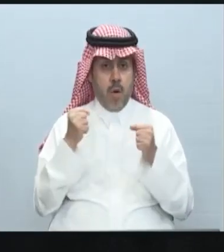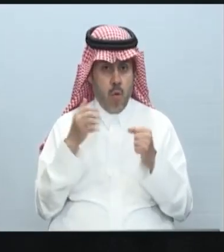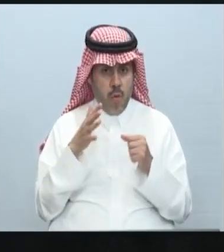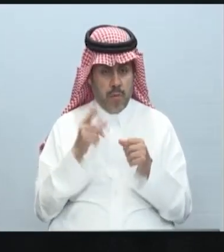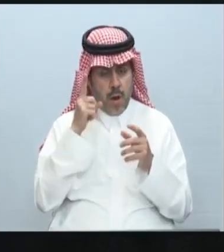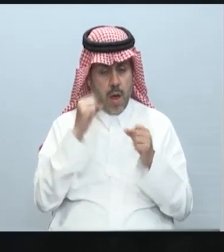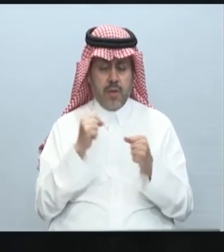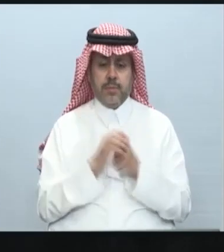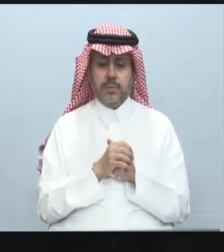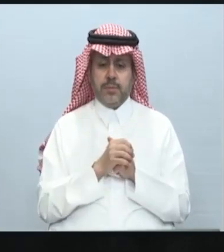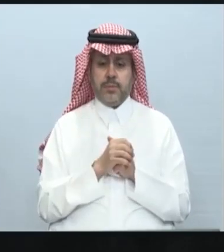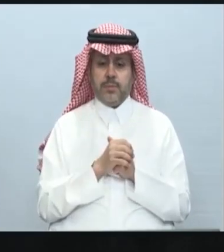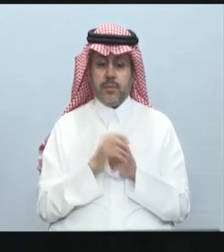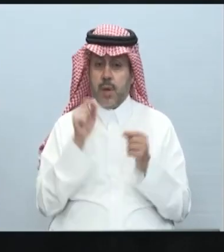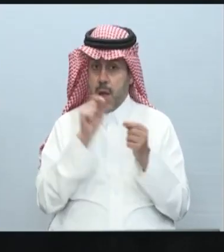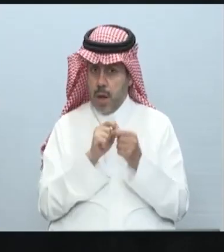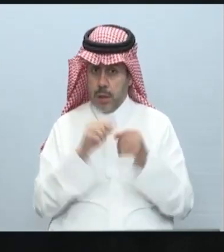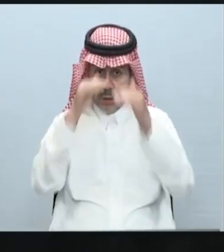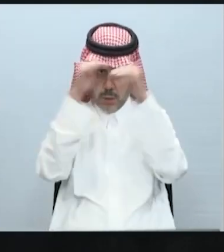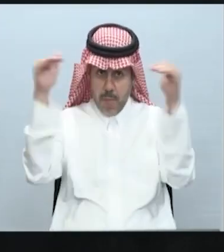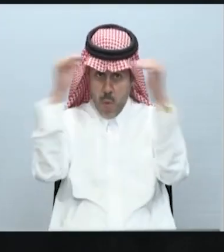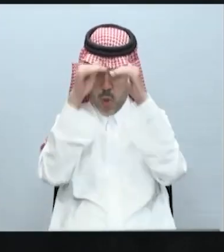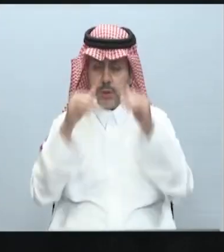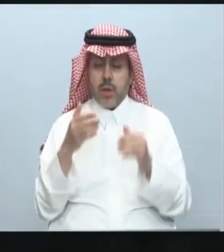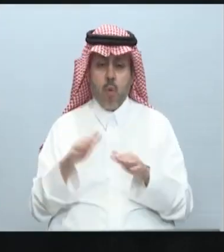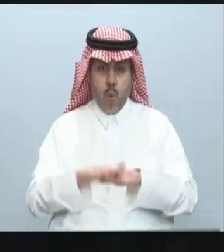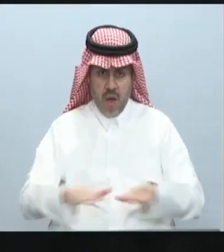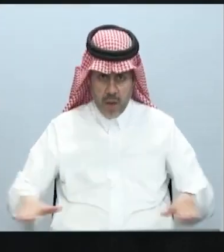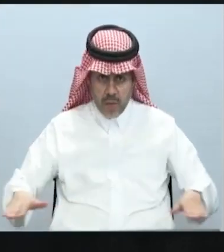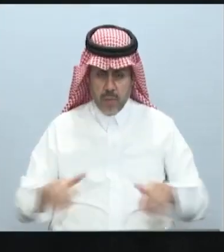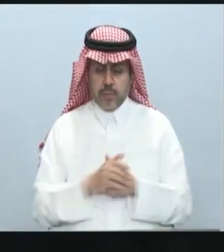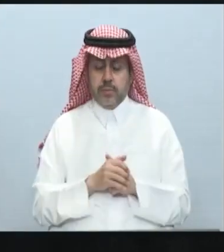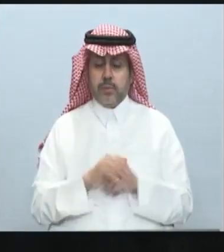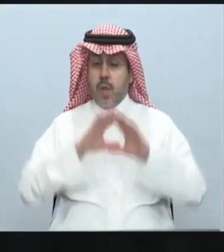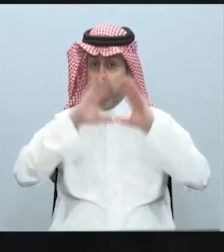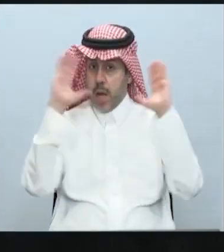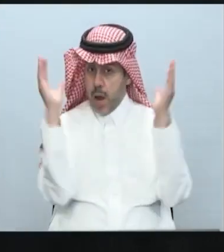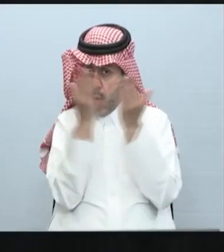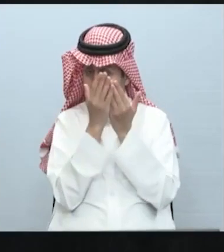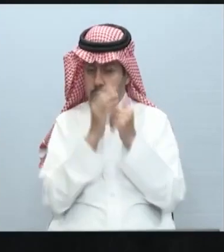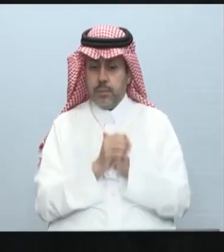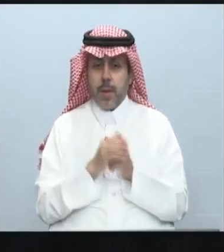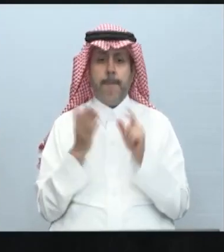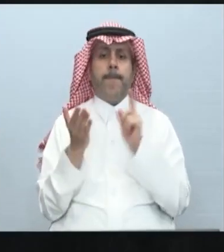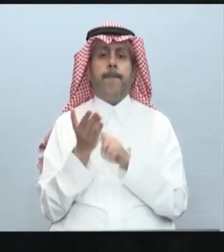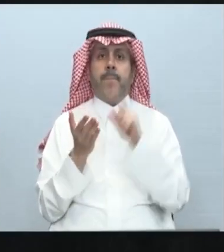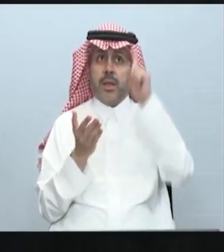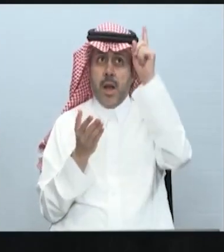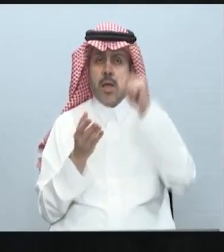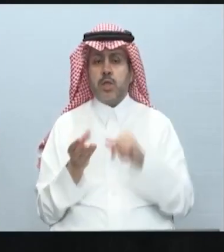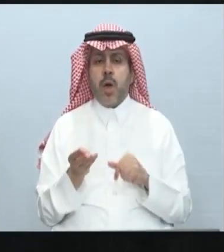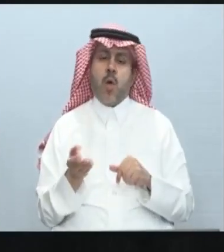سبحانه وتعالى خلق السماوات والارض سبحانه وتعالى هذا الكون كله بيده جل